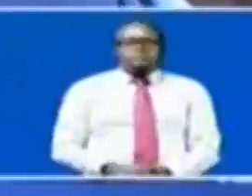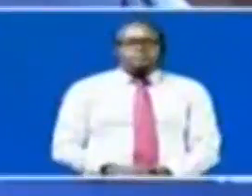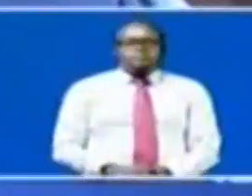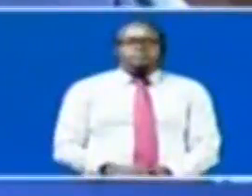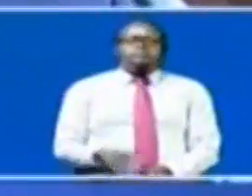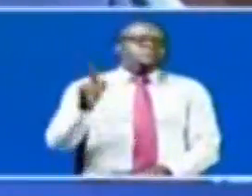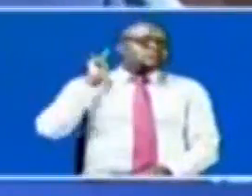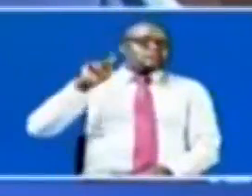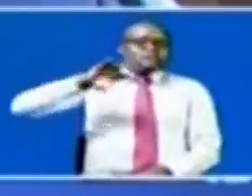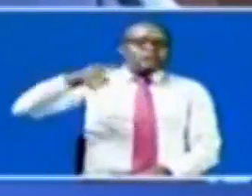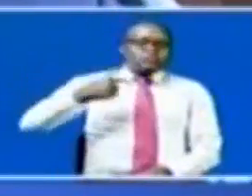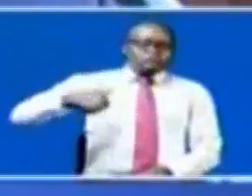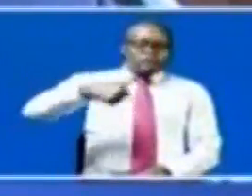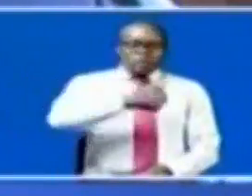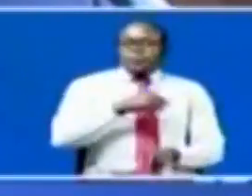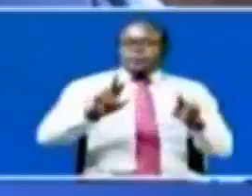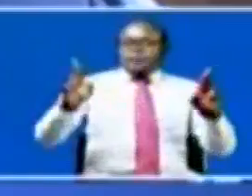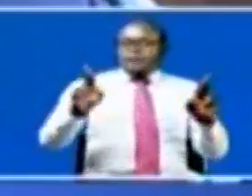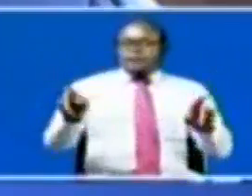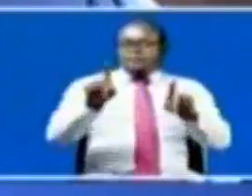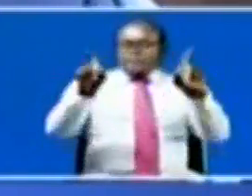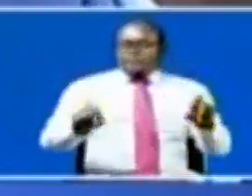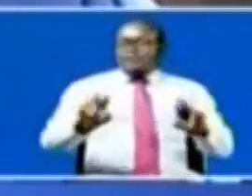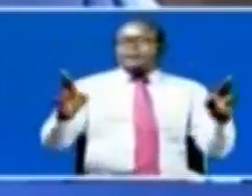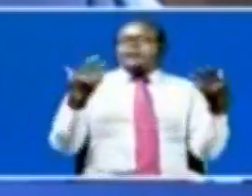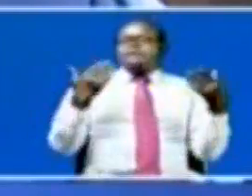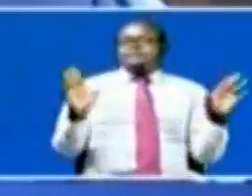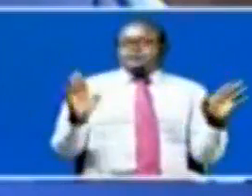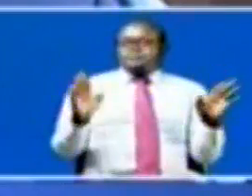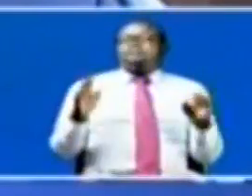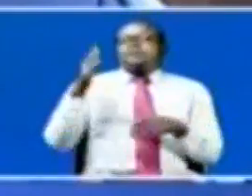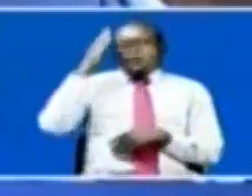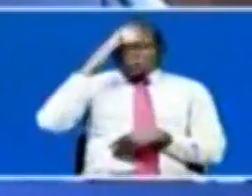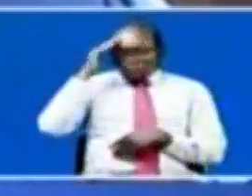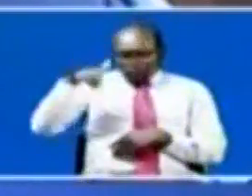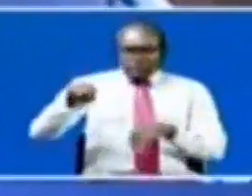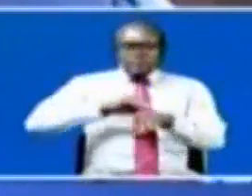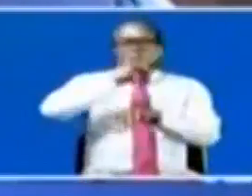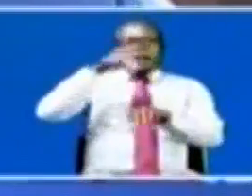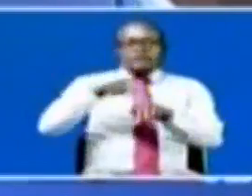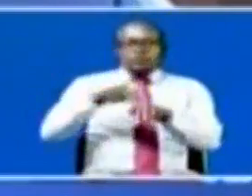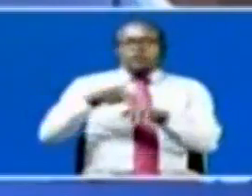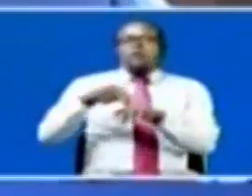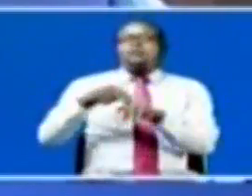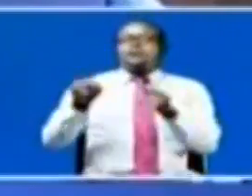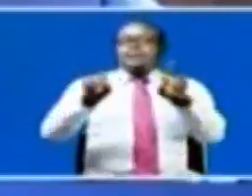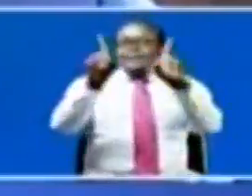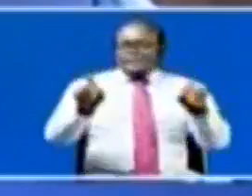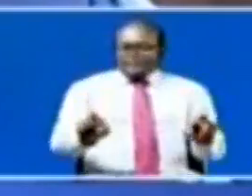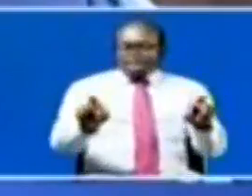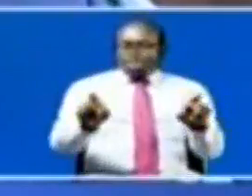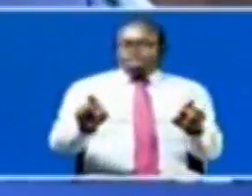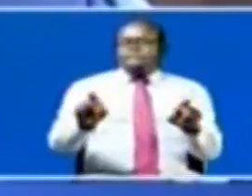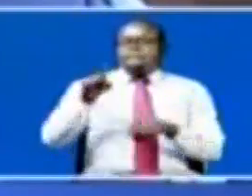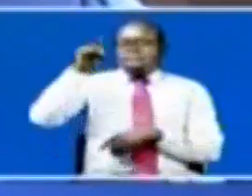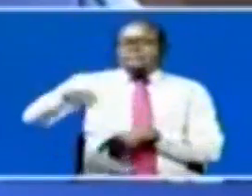in Kisii County, we are set for this exercise. We all know that it's a national exercise, and we all have to